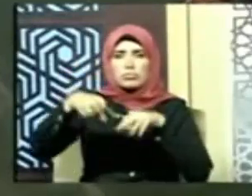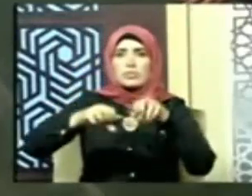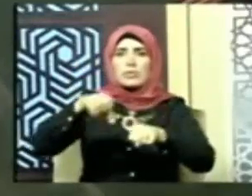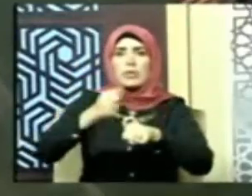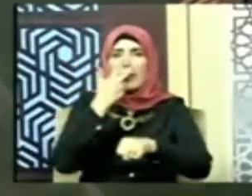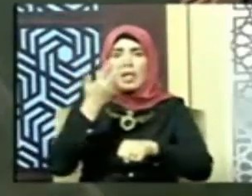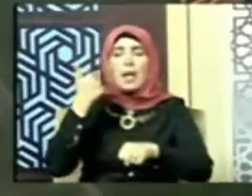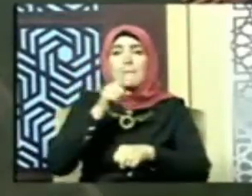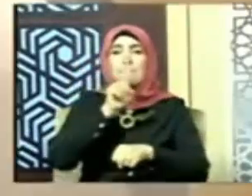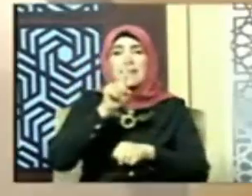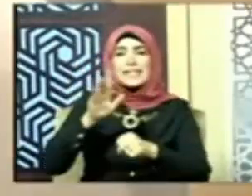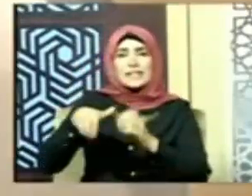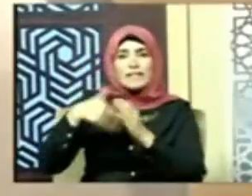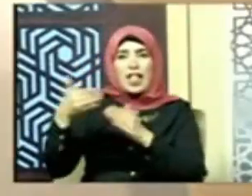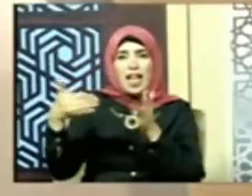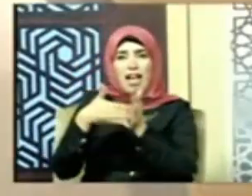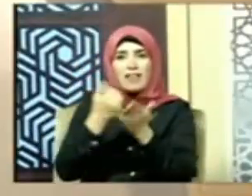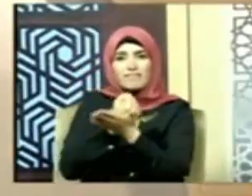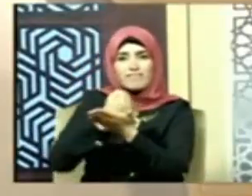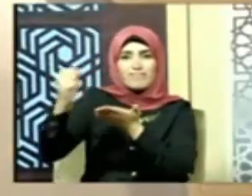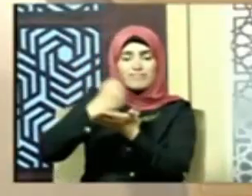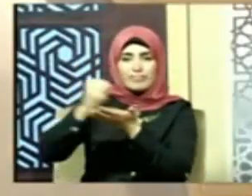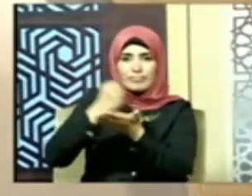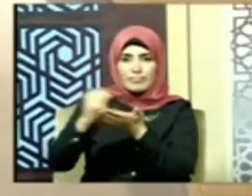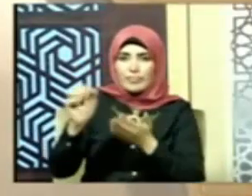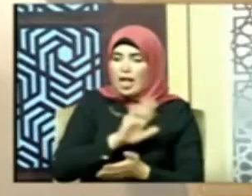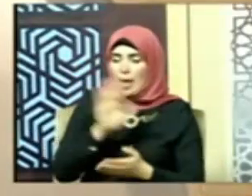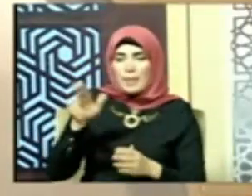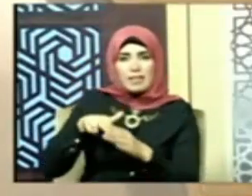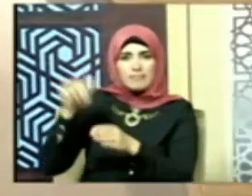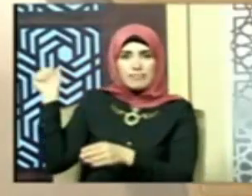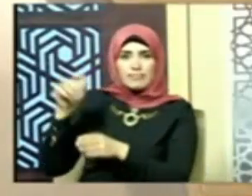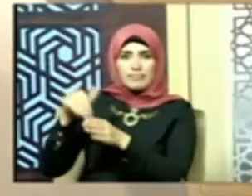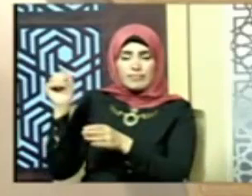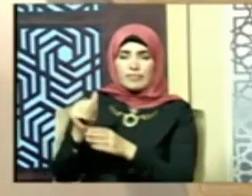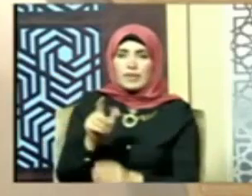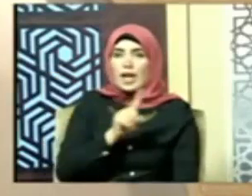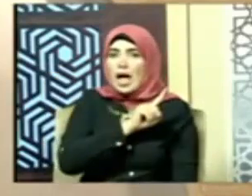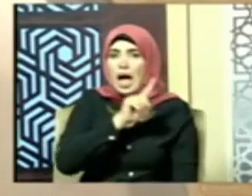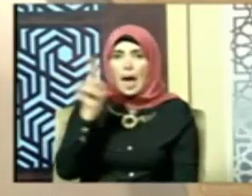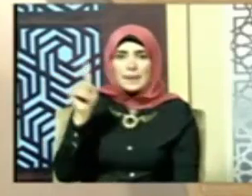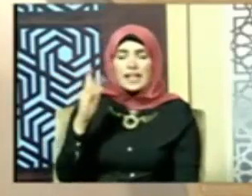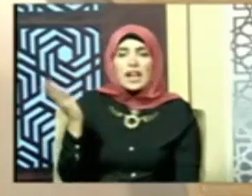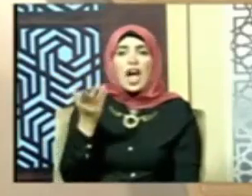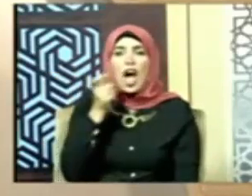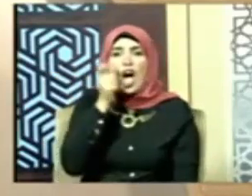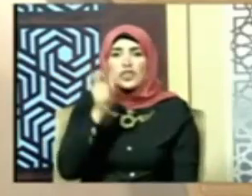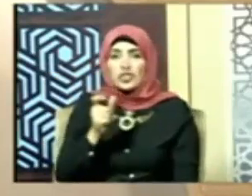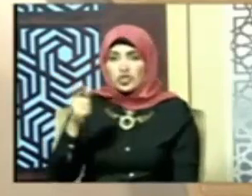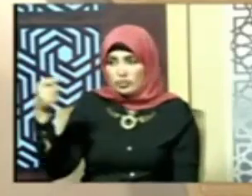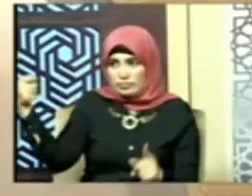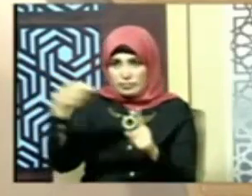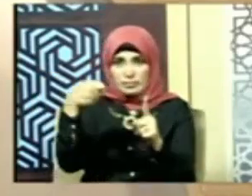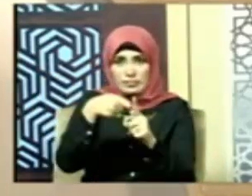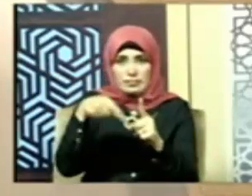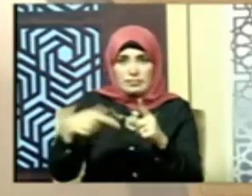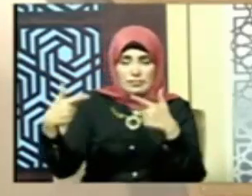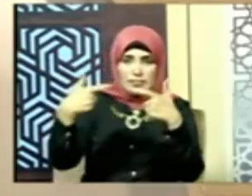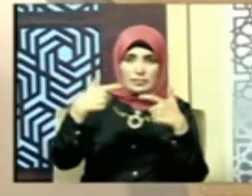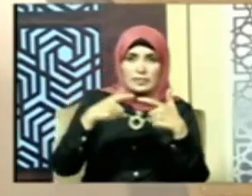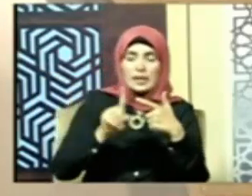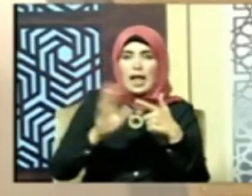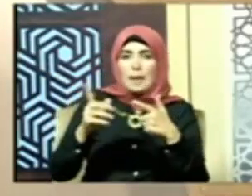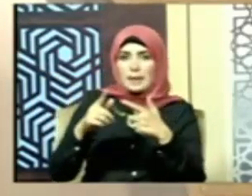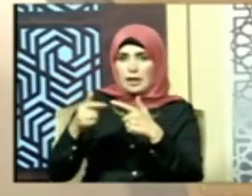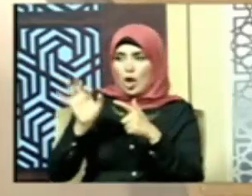عقبى التعدي ما مانع من راح سليما، ما مانع من